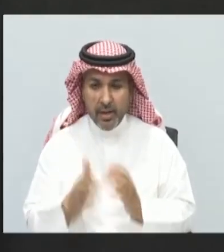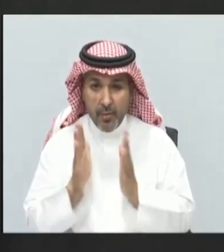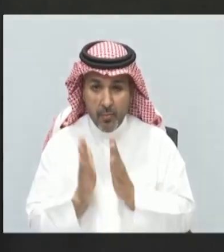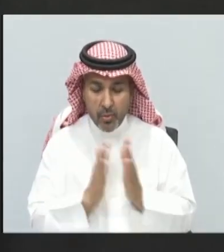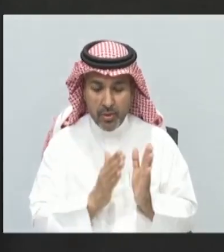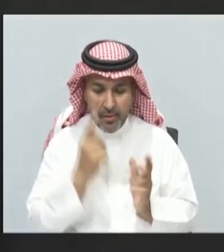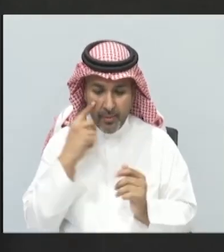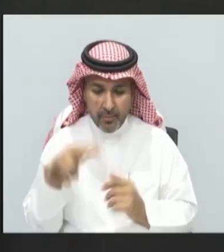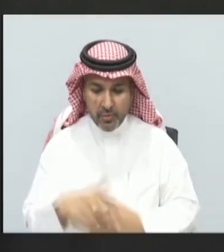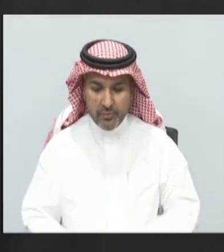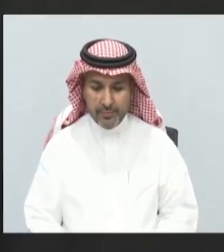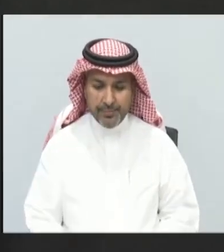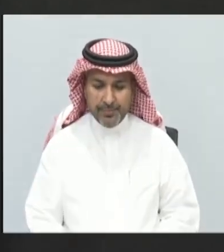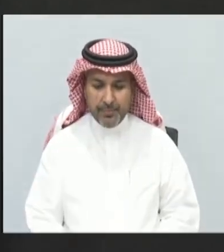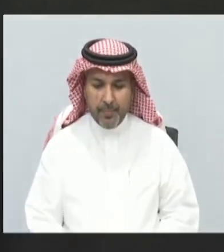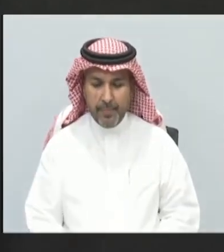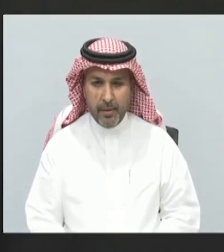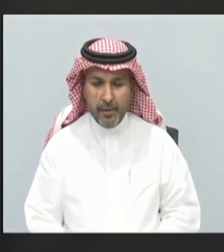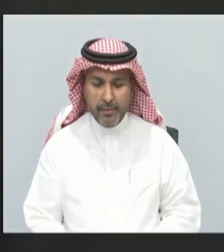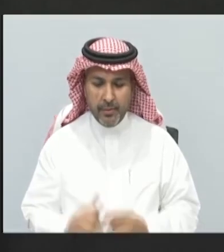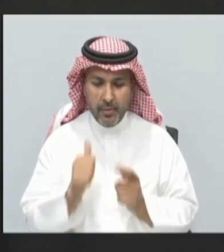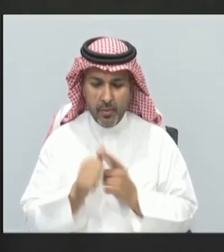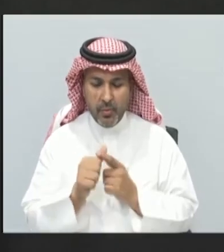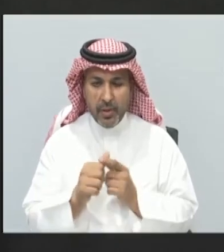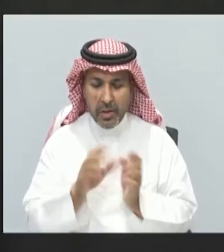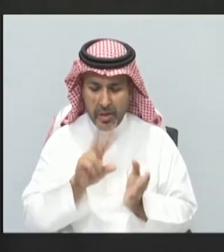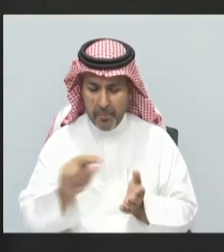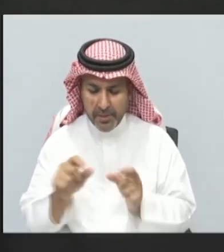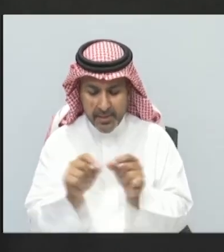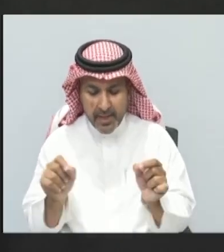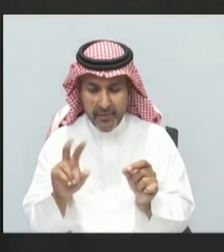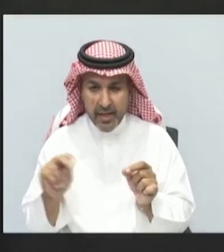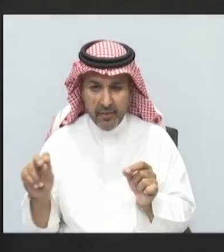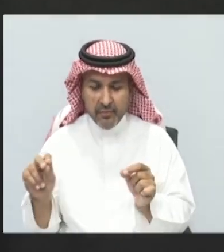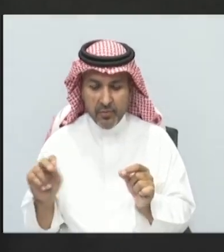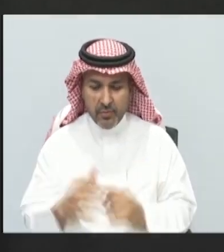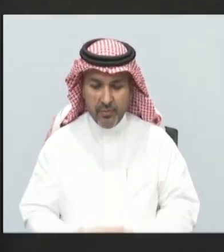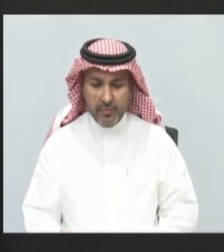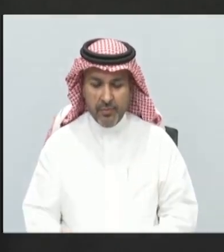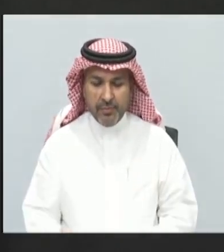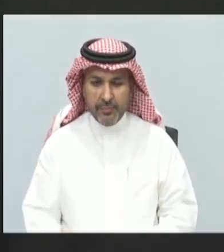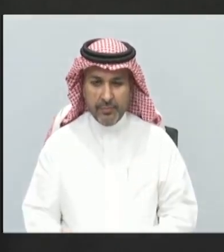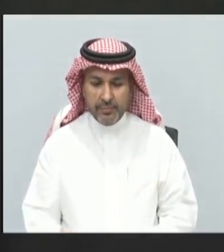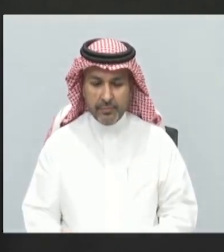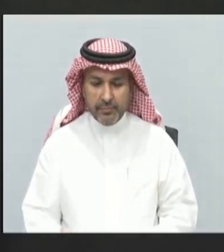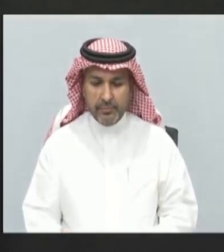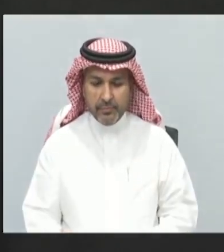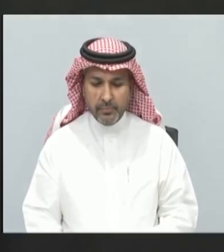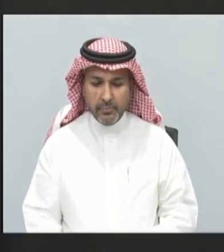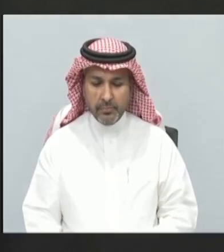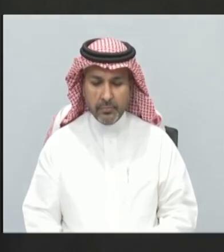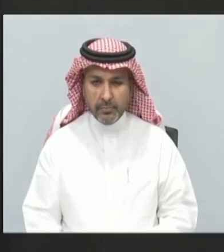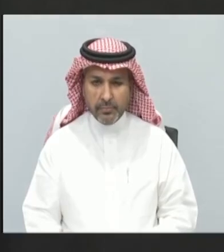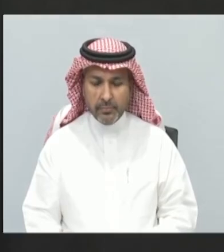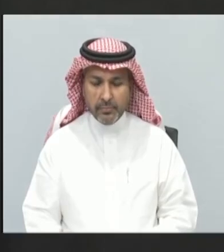فهمنا الان ان الحركه المنتظمه عباره عن قطع م مسافات متساويه خلال ماذا فترات زمنيه اذا السرعه هنا